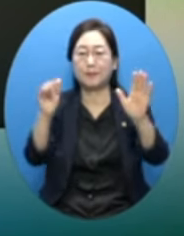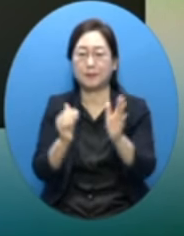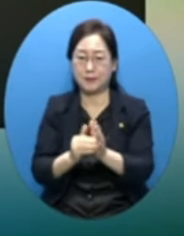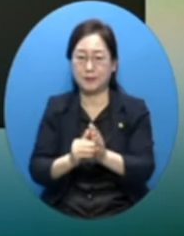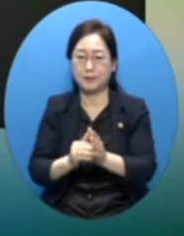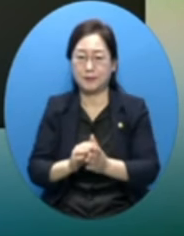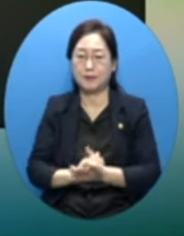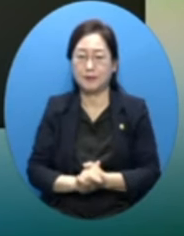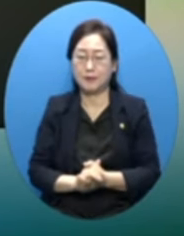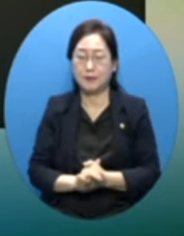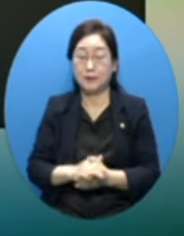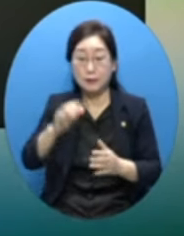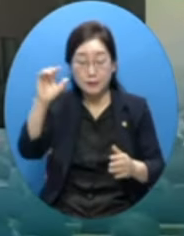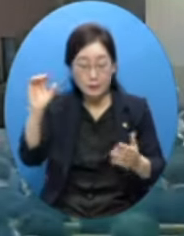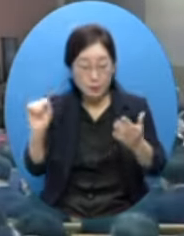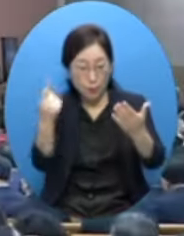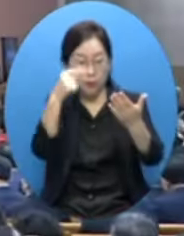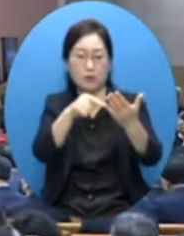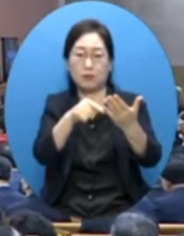이로 말미암아